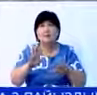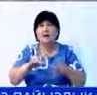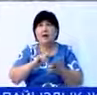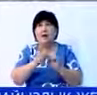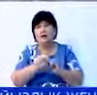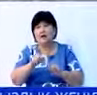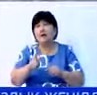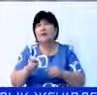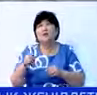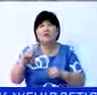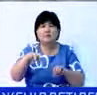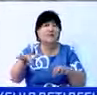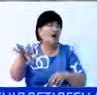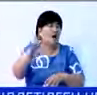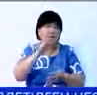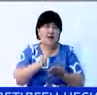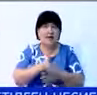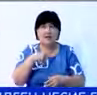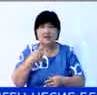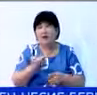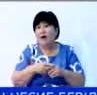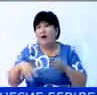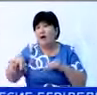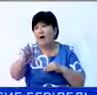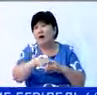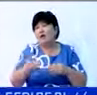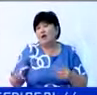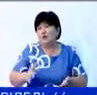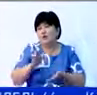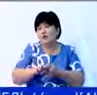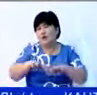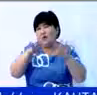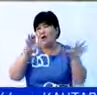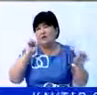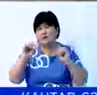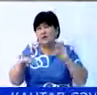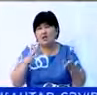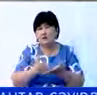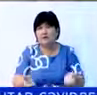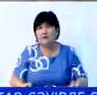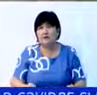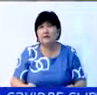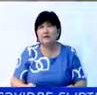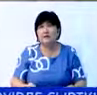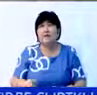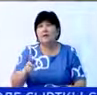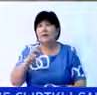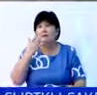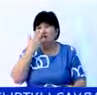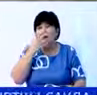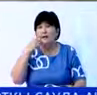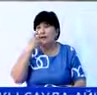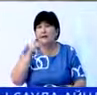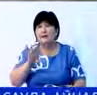жерде шыбырлағанның бәрі бар дейді. Айналасында тұрмыстық қалдықтар шашылып жатыр. Басты сасығымыз ісет